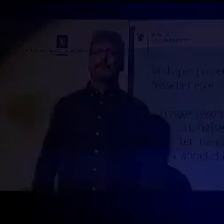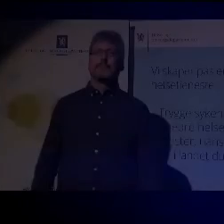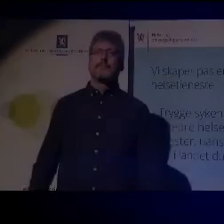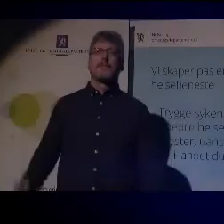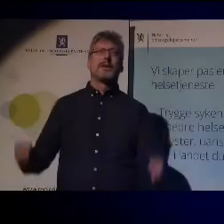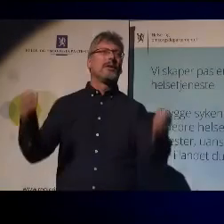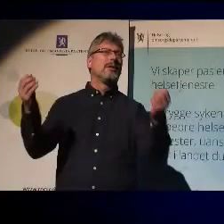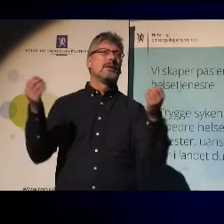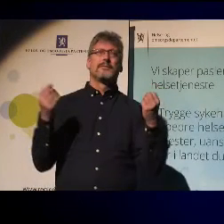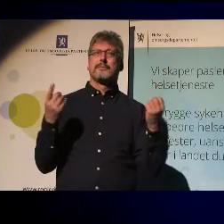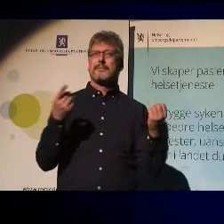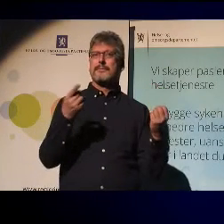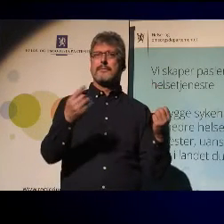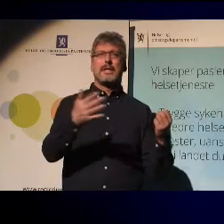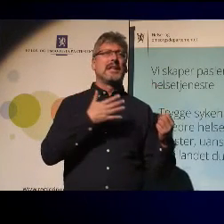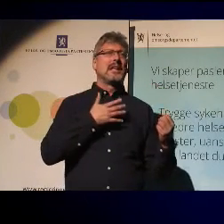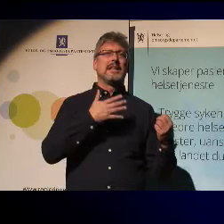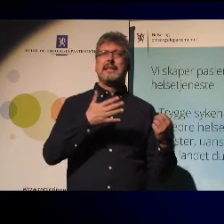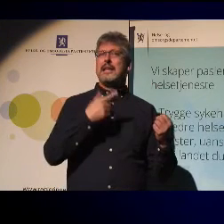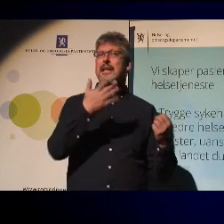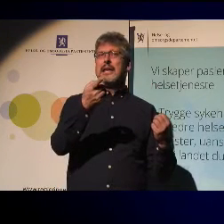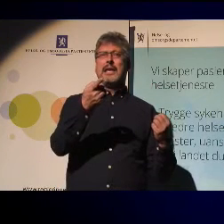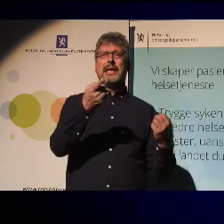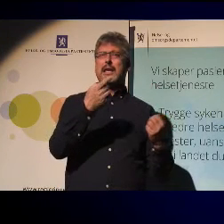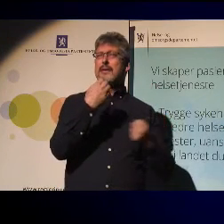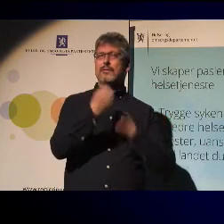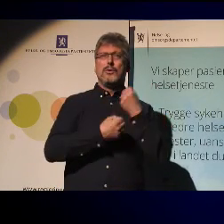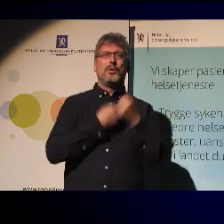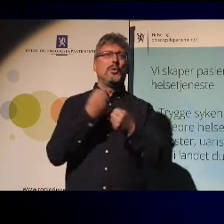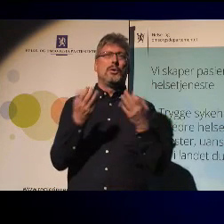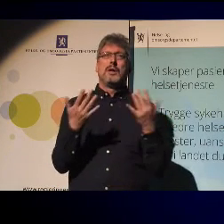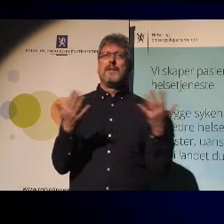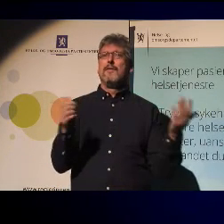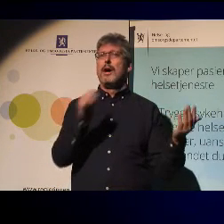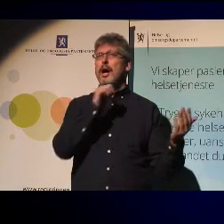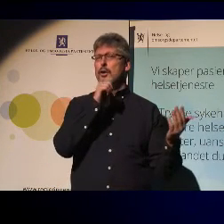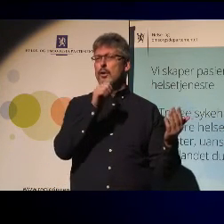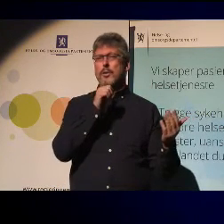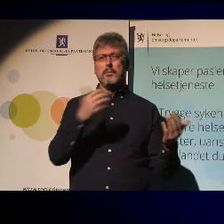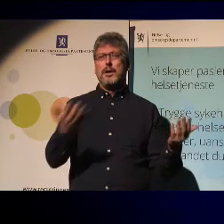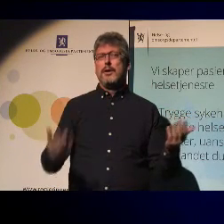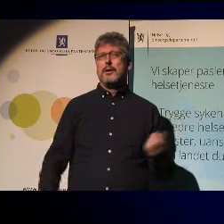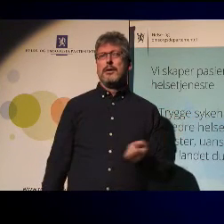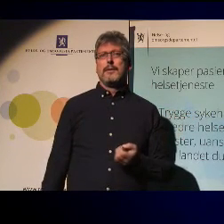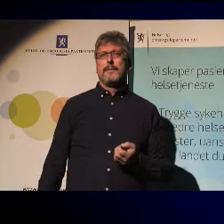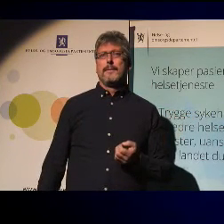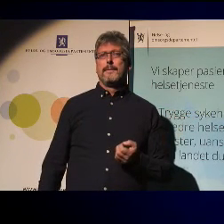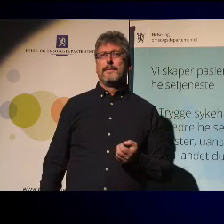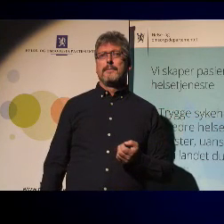Hva gjorde du av ditt liv, Tommy?